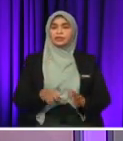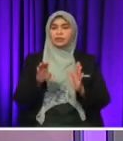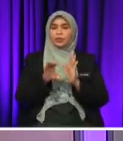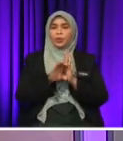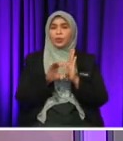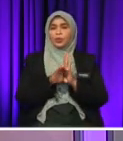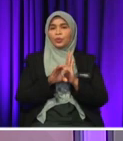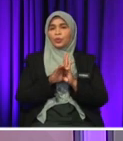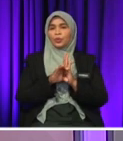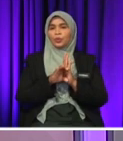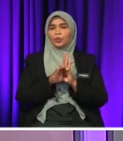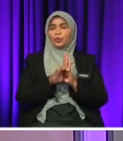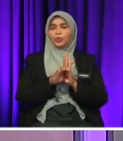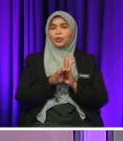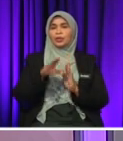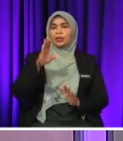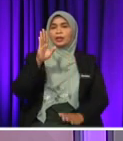kita ambil dari sini